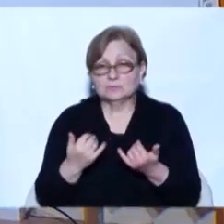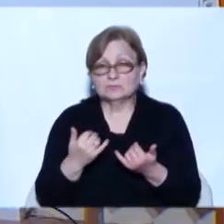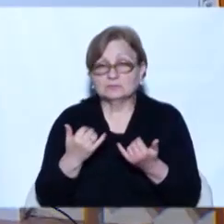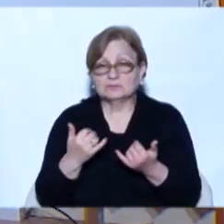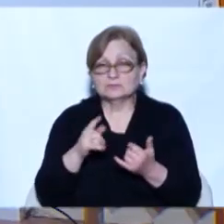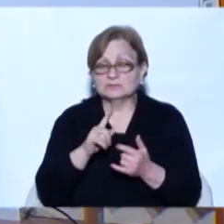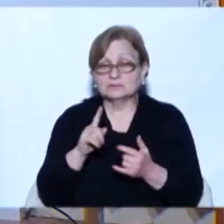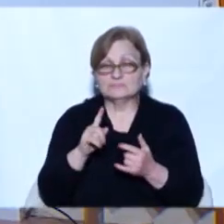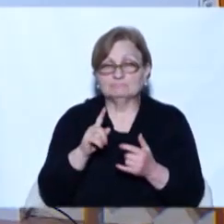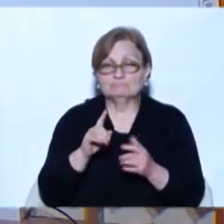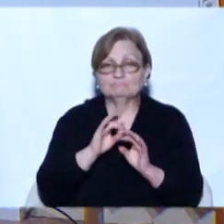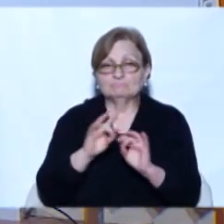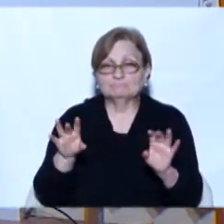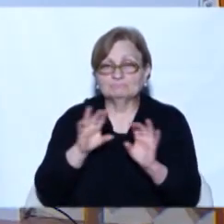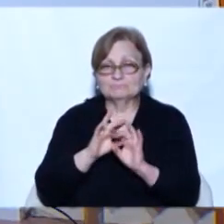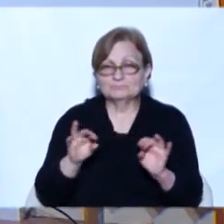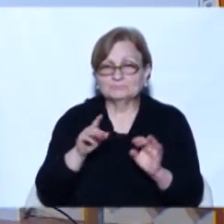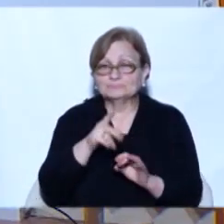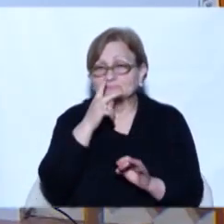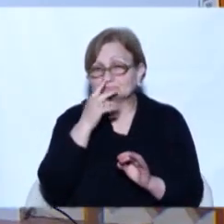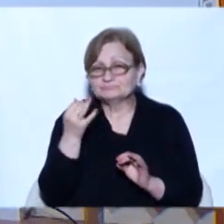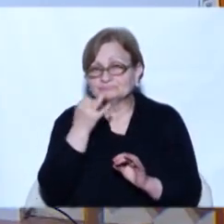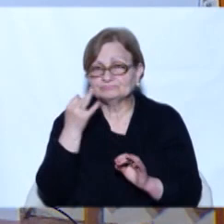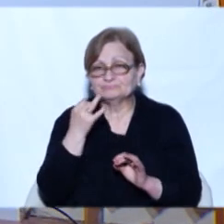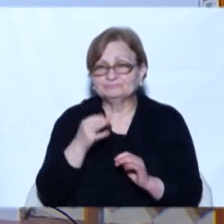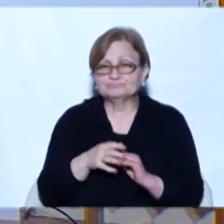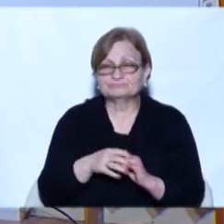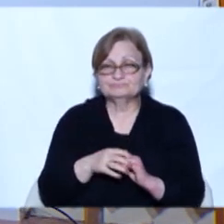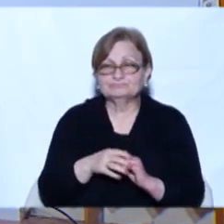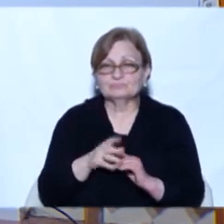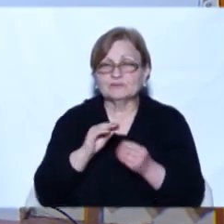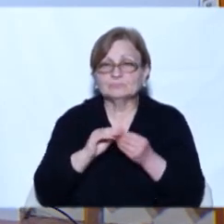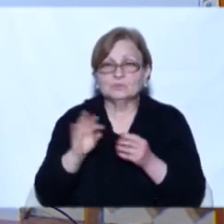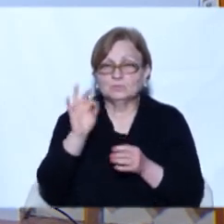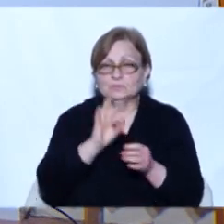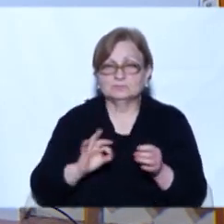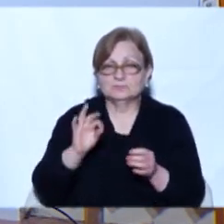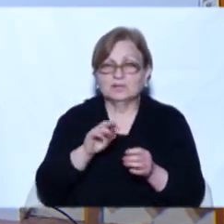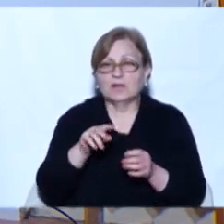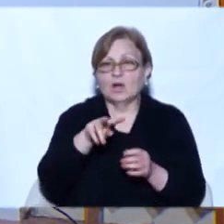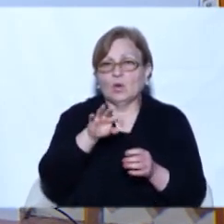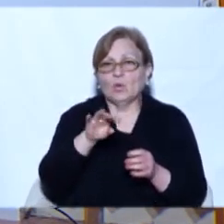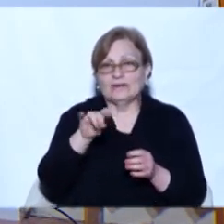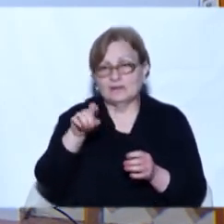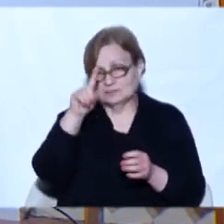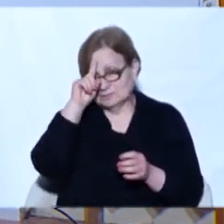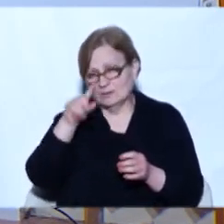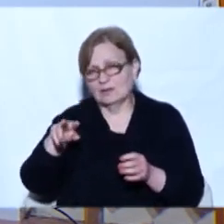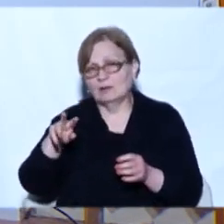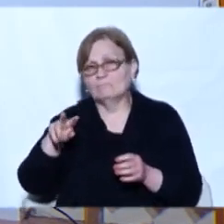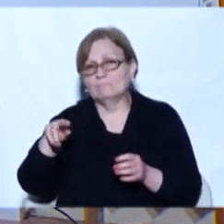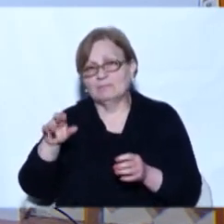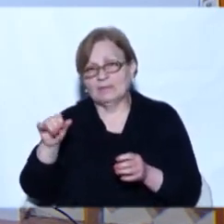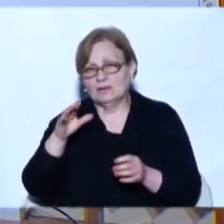ეპიზოდიც, როგორ გაგუღუებს ინტერესს და როგორ გაგვაცნობს ოლილესა და პიპას